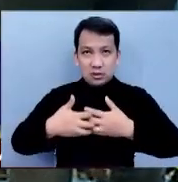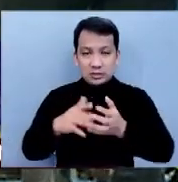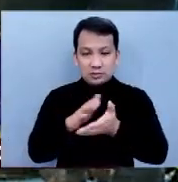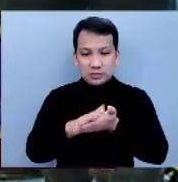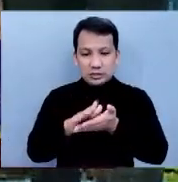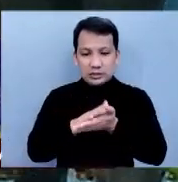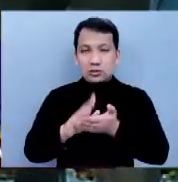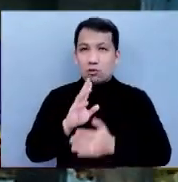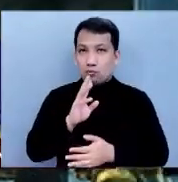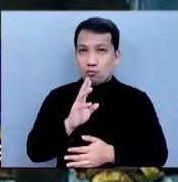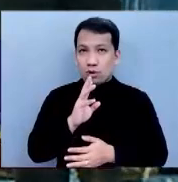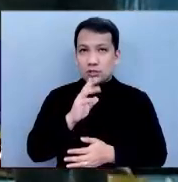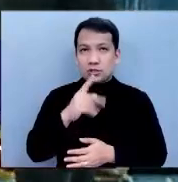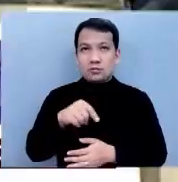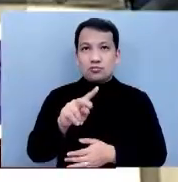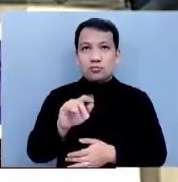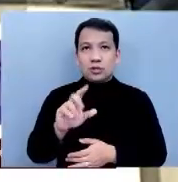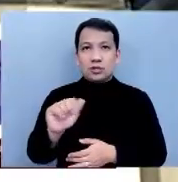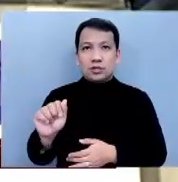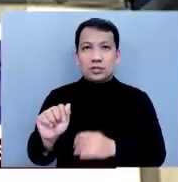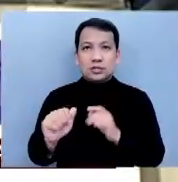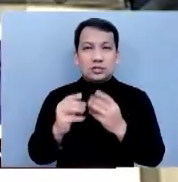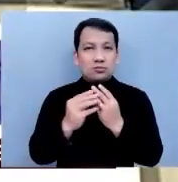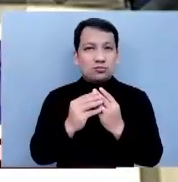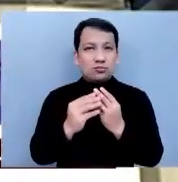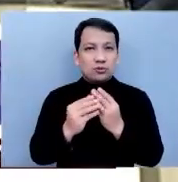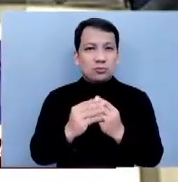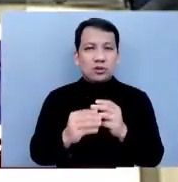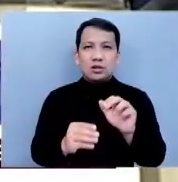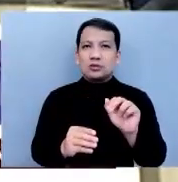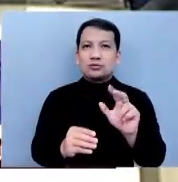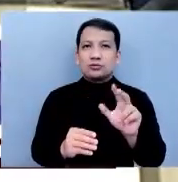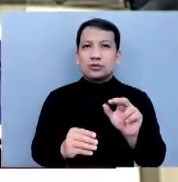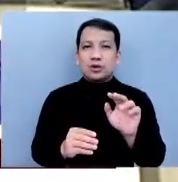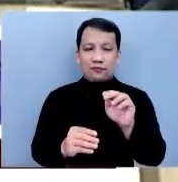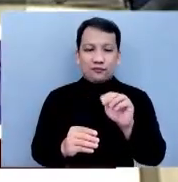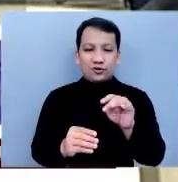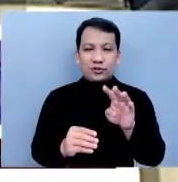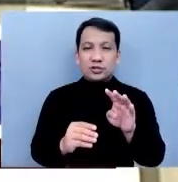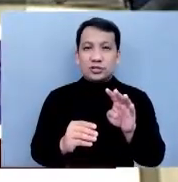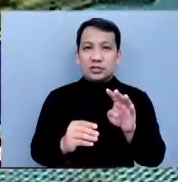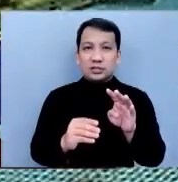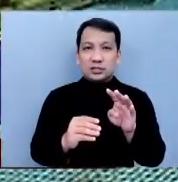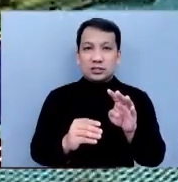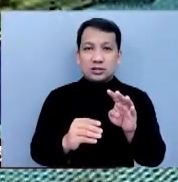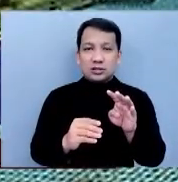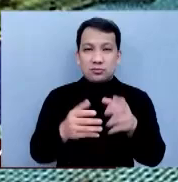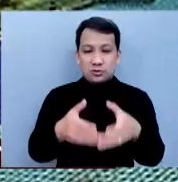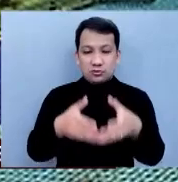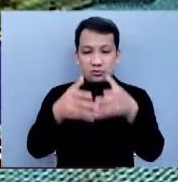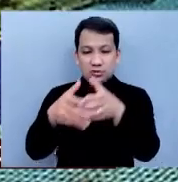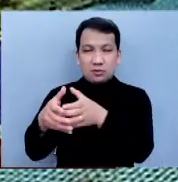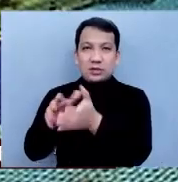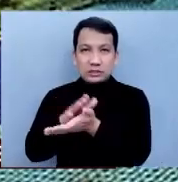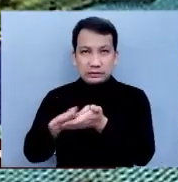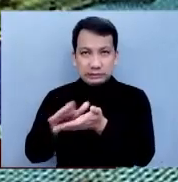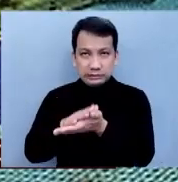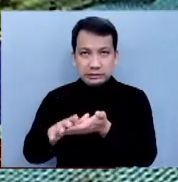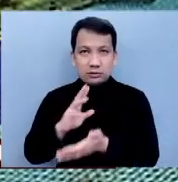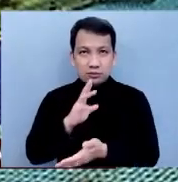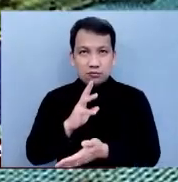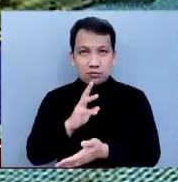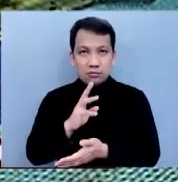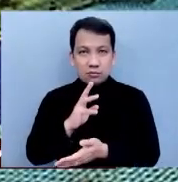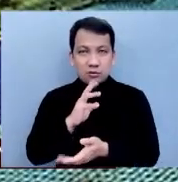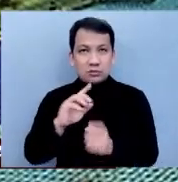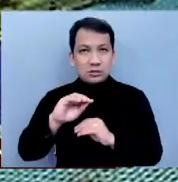Treatment Plant 2 sa Muntinlupa City. 14 na ultrafiltration membrane ang lumilinis sa tubig galing Laguna Lake papunta sa planta. Pinapalitan